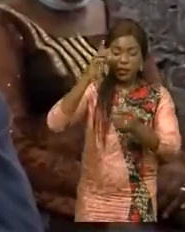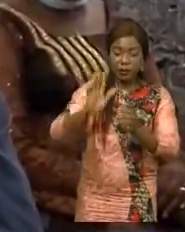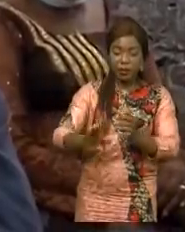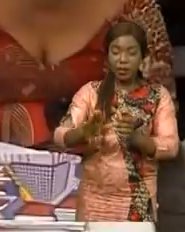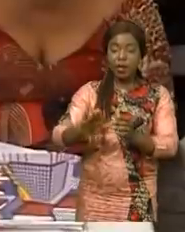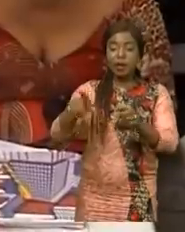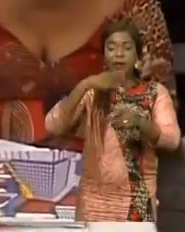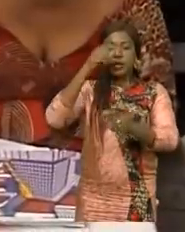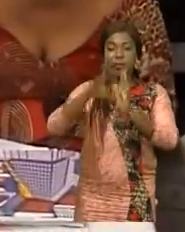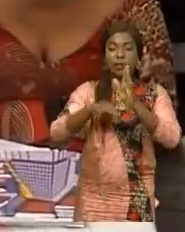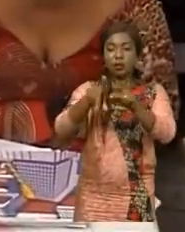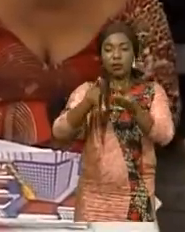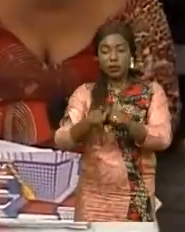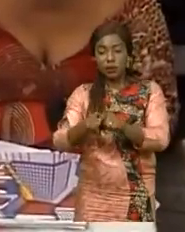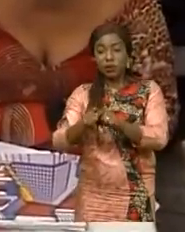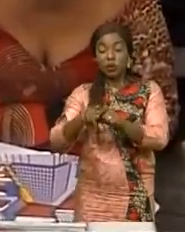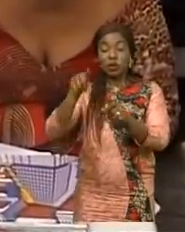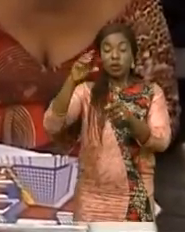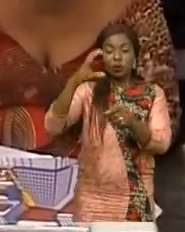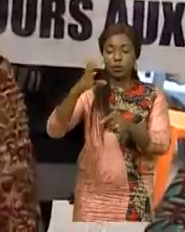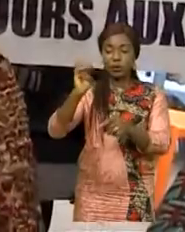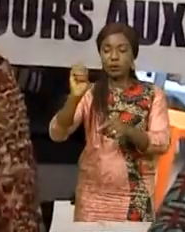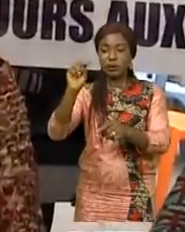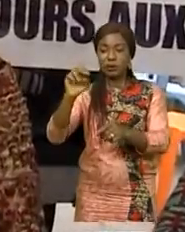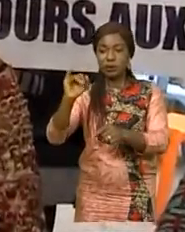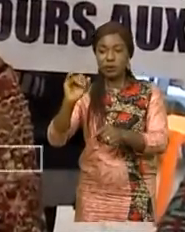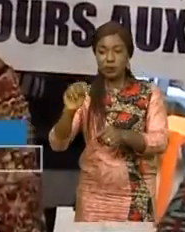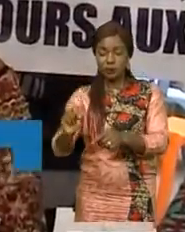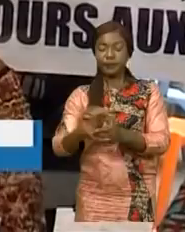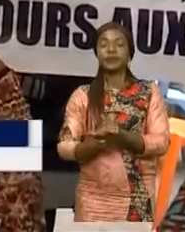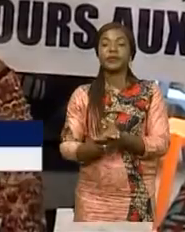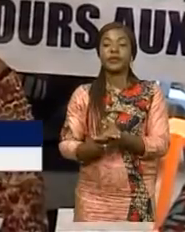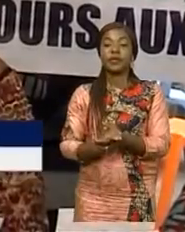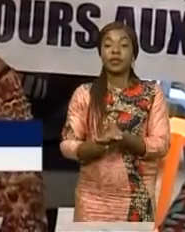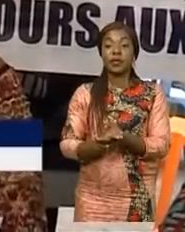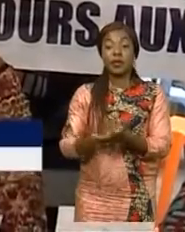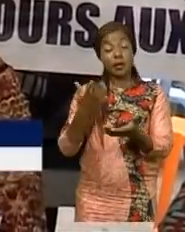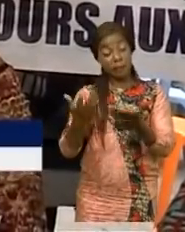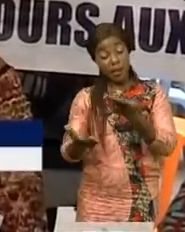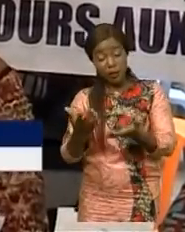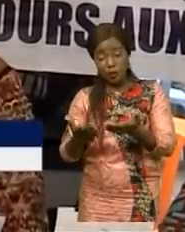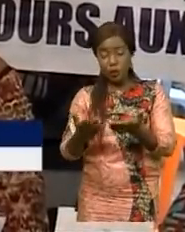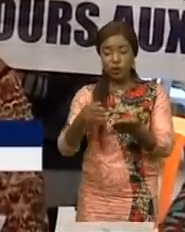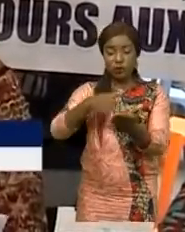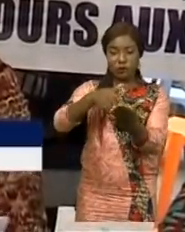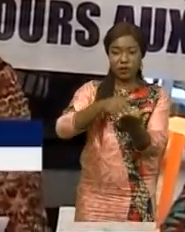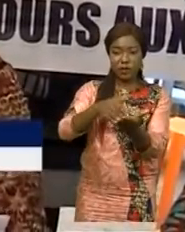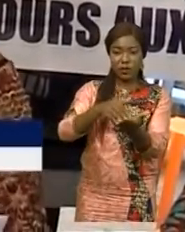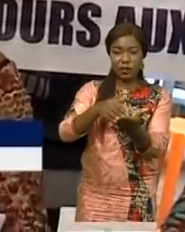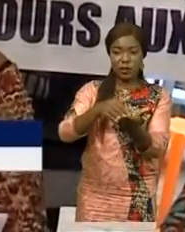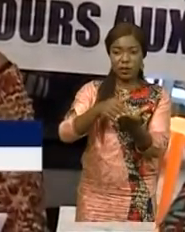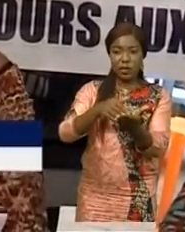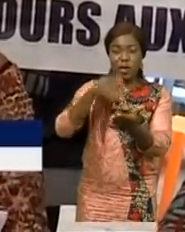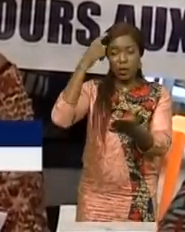de la république à la ceni et autres instances du pays face aux faiblesses et limite manifeste de la composante confessions religieuses